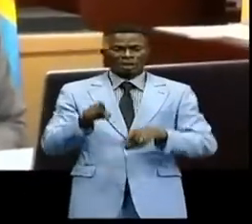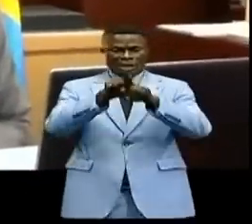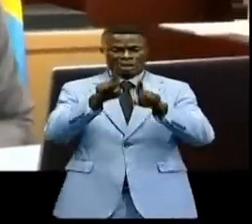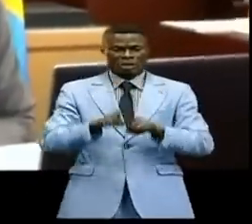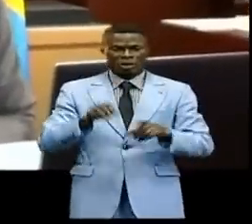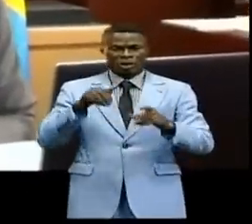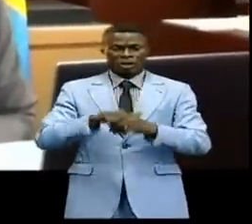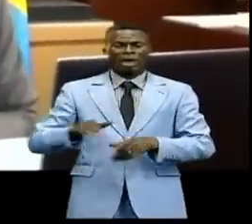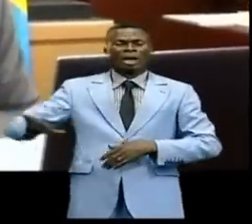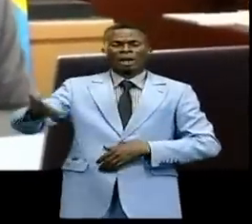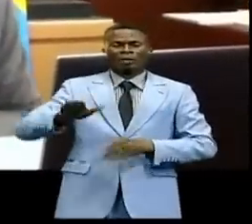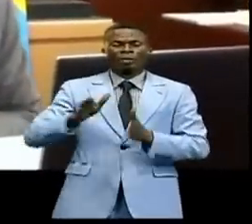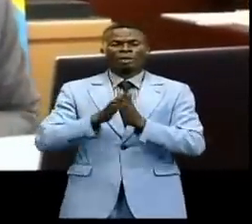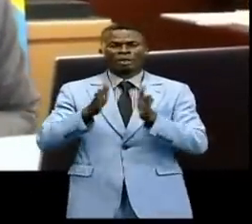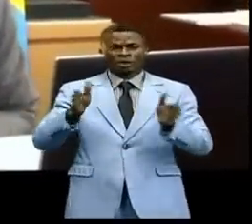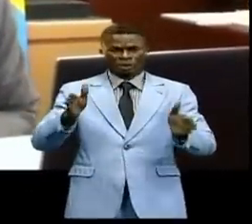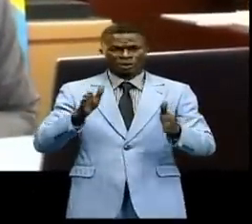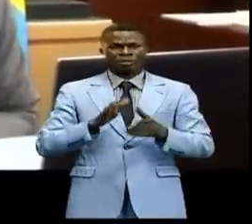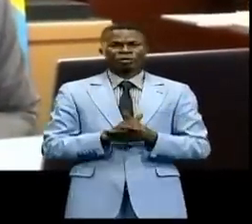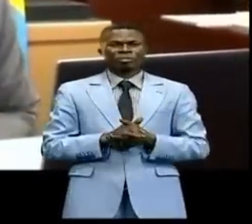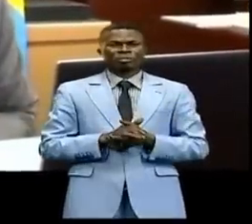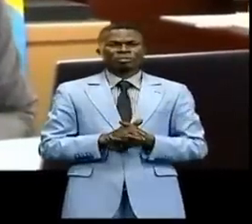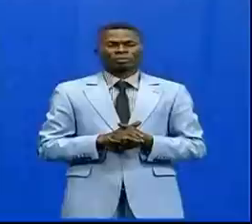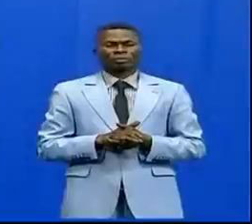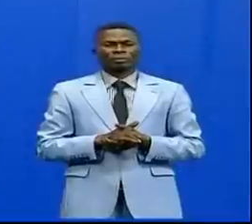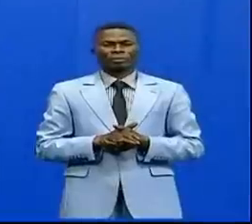que dans le pays.